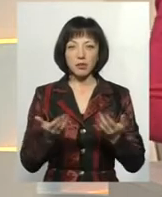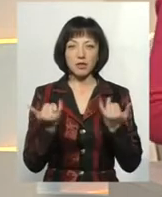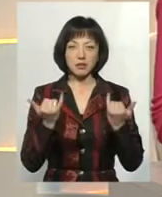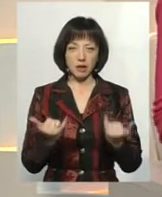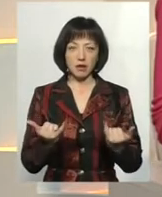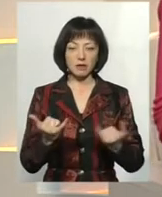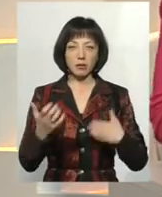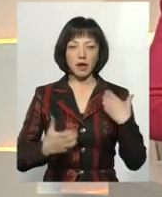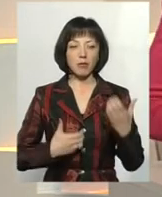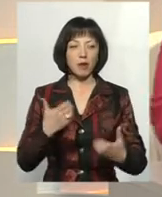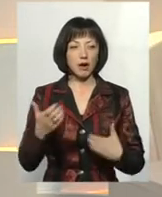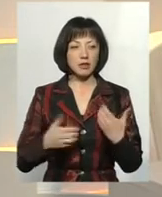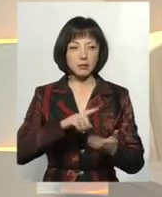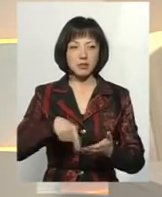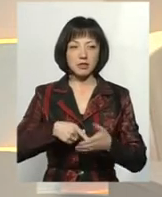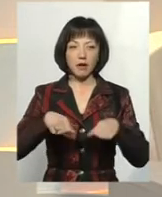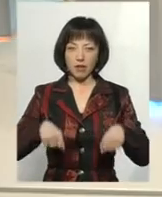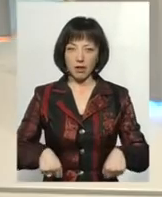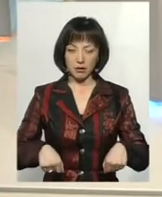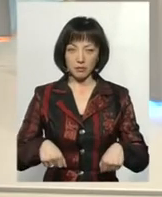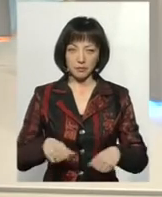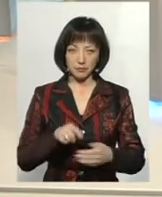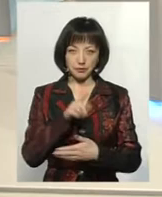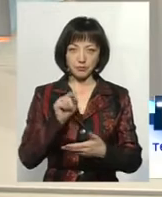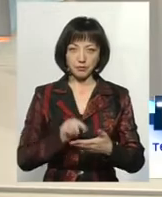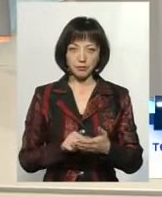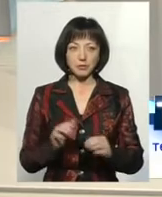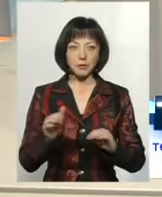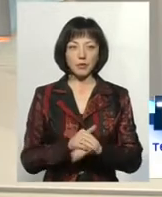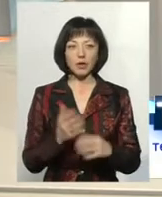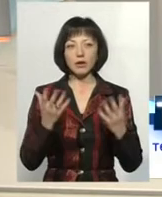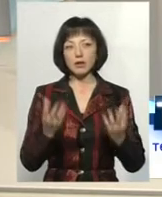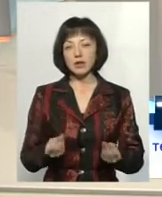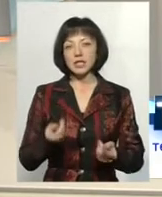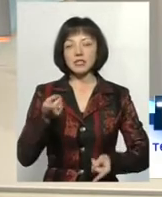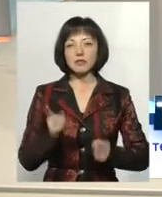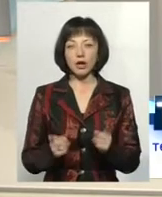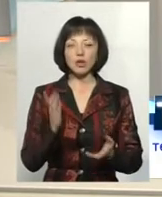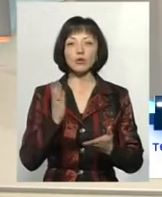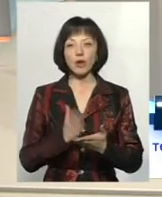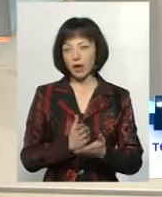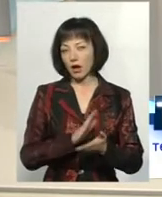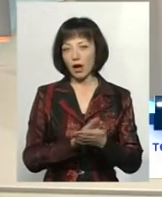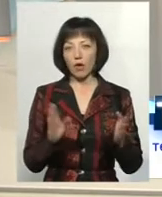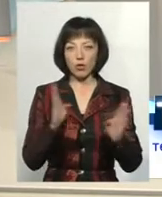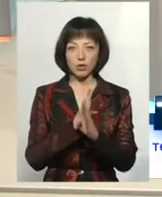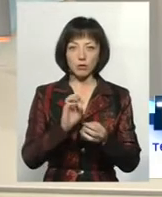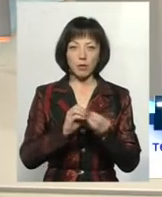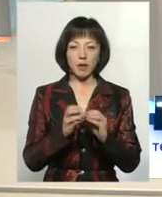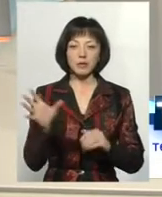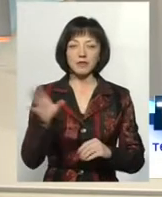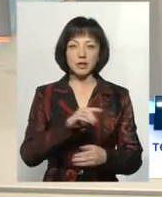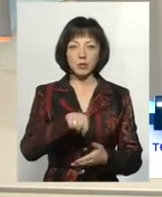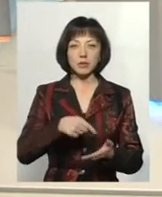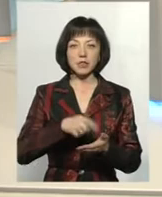зараз переймається міська влада? Доброго дня. Звичайно, є екологічні проблеми, як у всіх містах